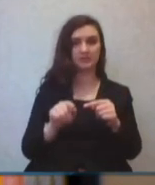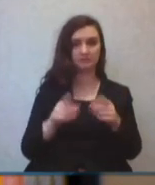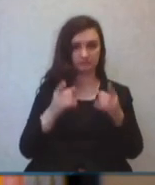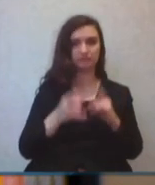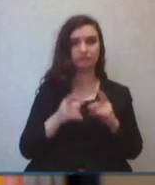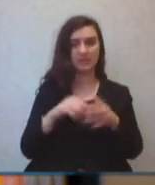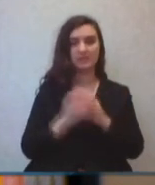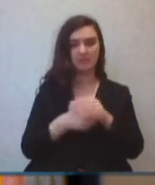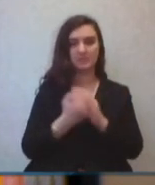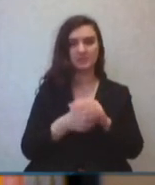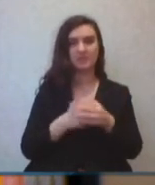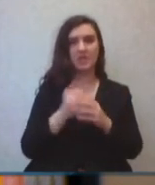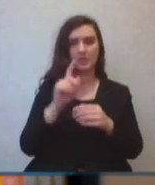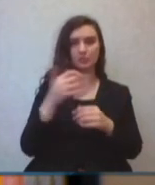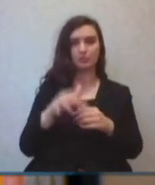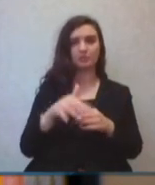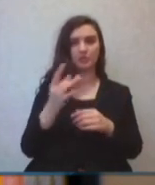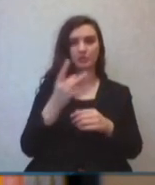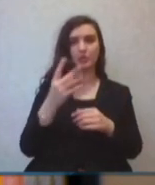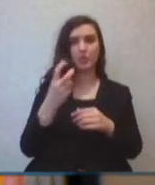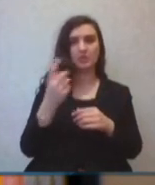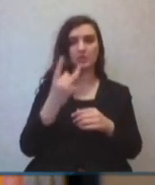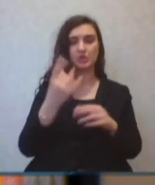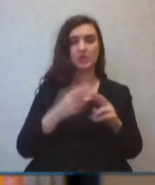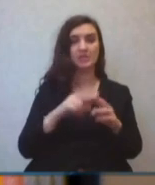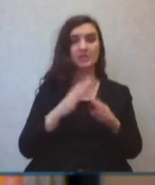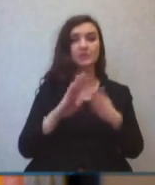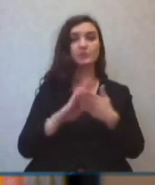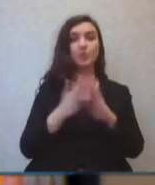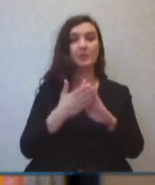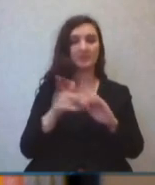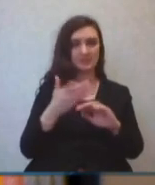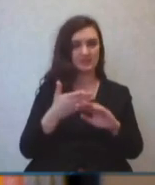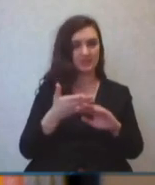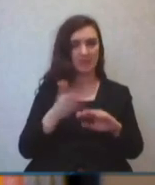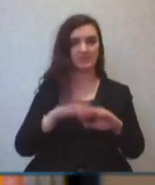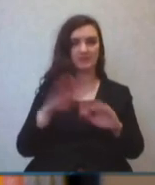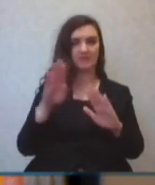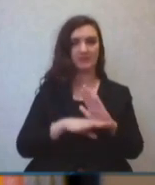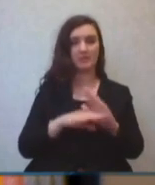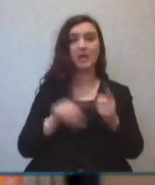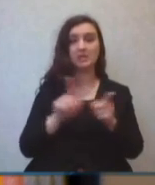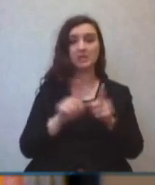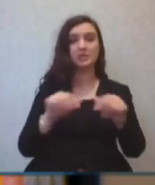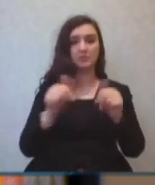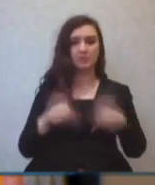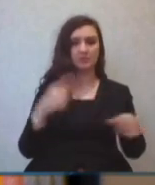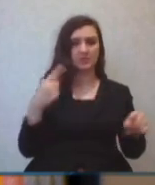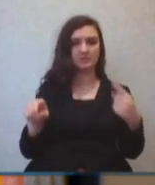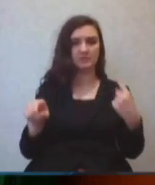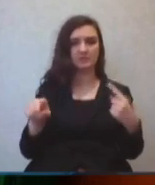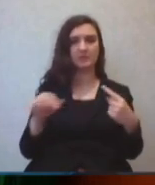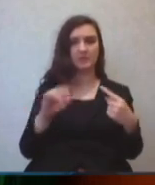დაიბანს 150ჯერ, 200ჯერ, ესა მდგომარეობის გამწვავება. აი ასეთი ტიპის განსხვავებები შეიძლება.